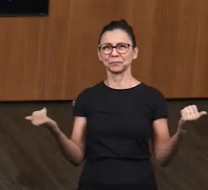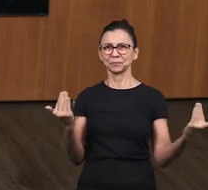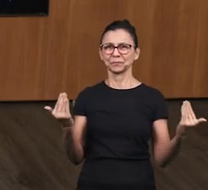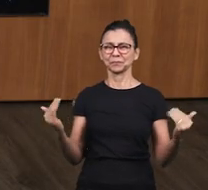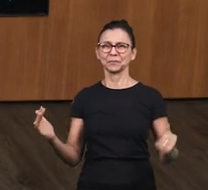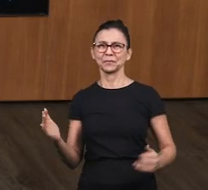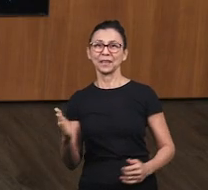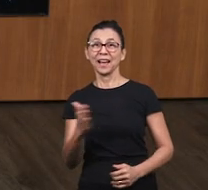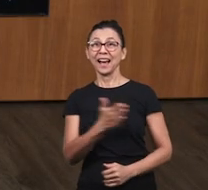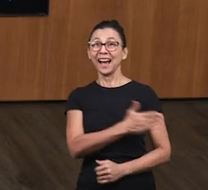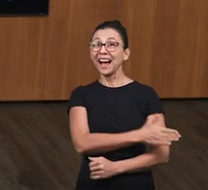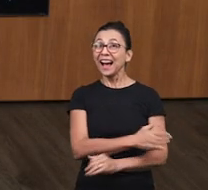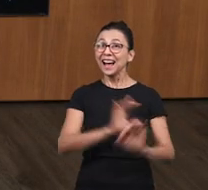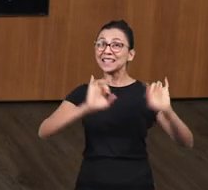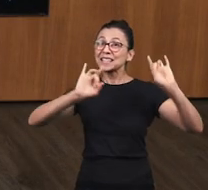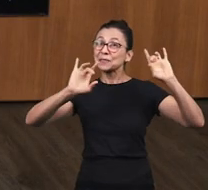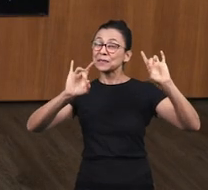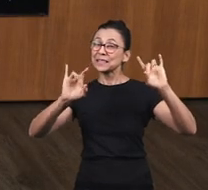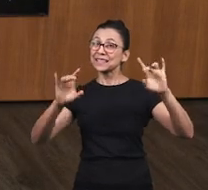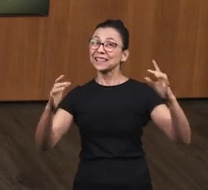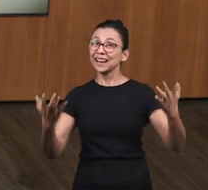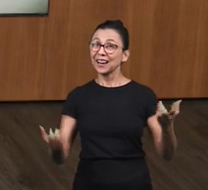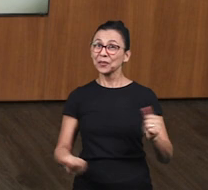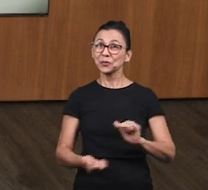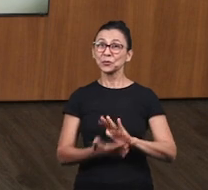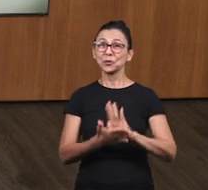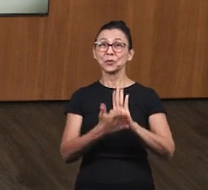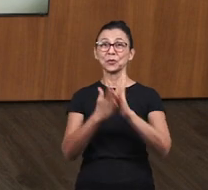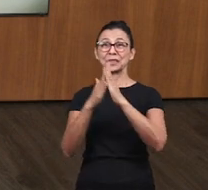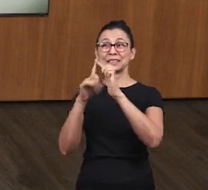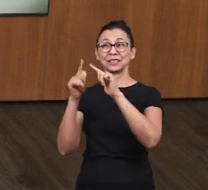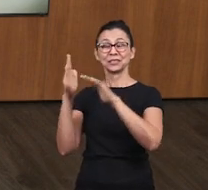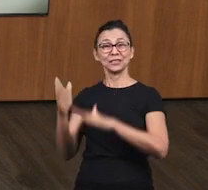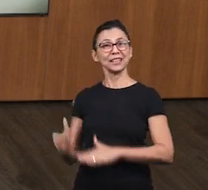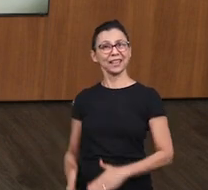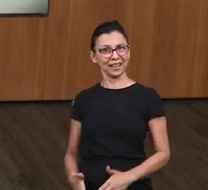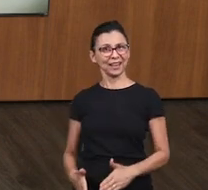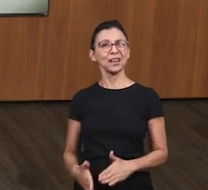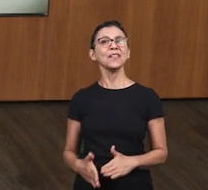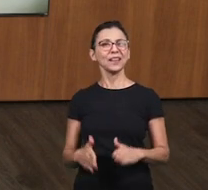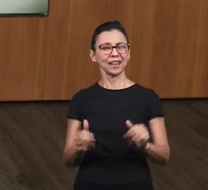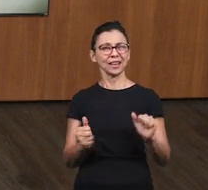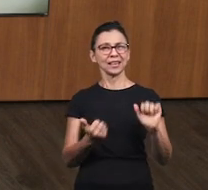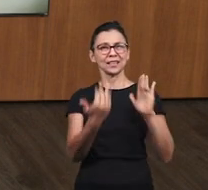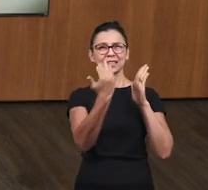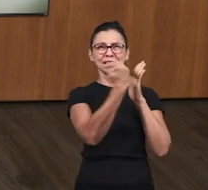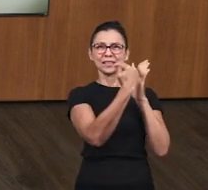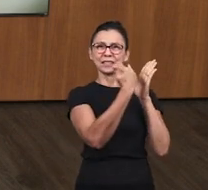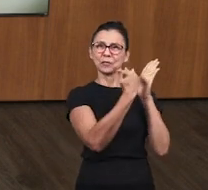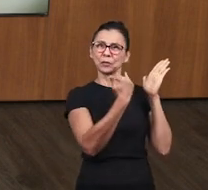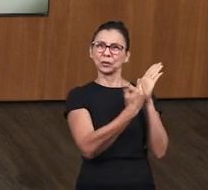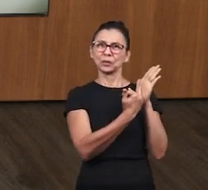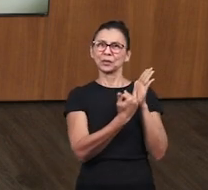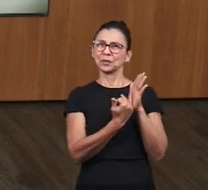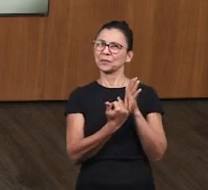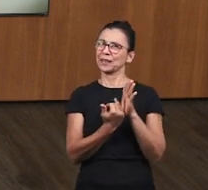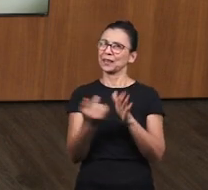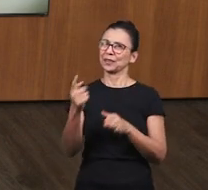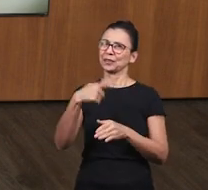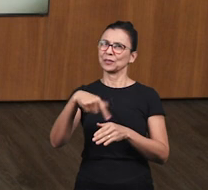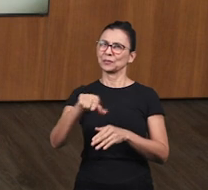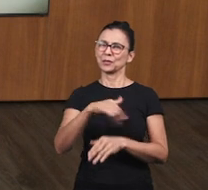Et aujourd'hui, nous allons voir un tableau inédit de la louange de l'Église fidèle. Celui-là est un des tableaux de